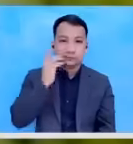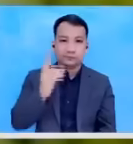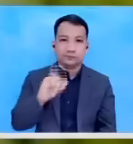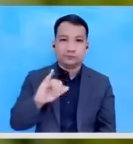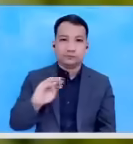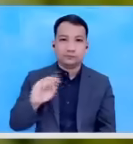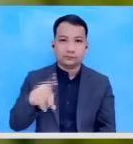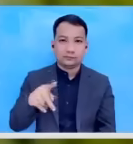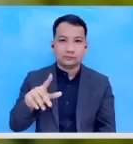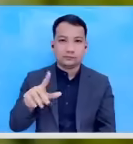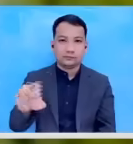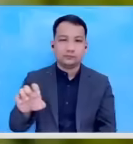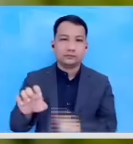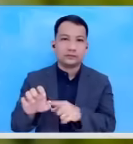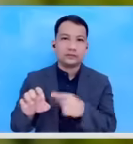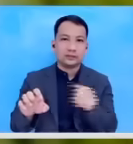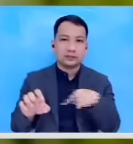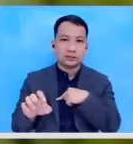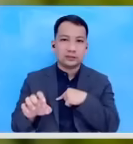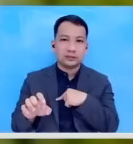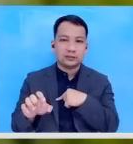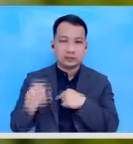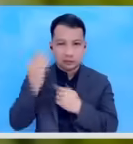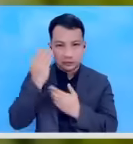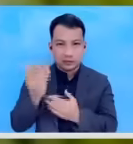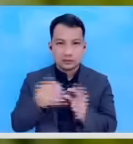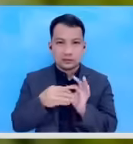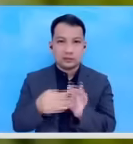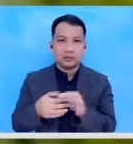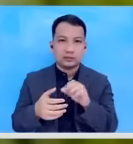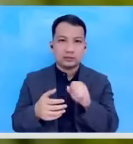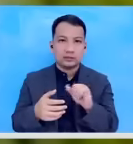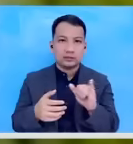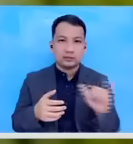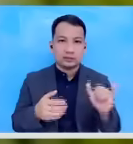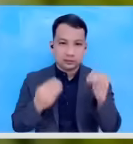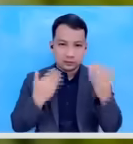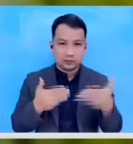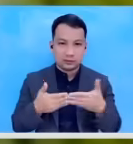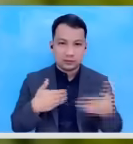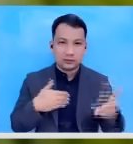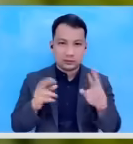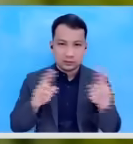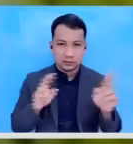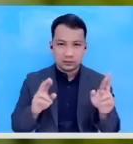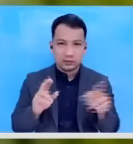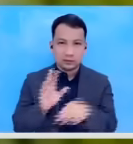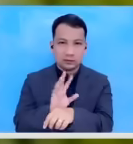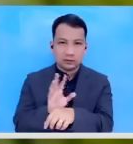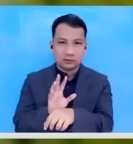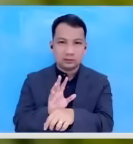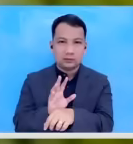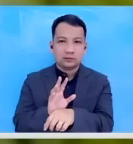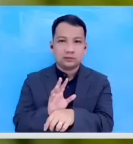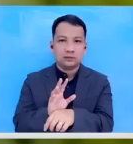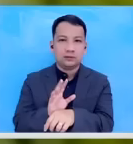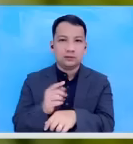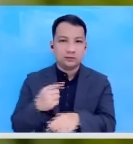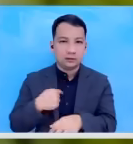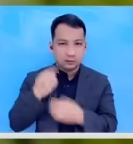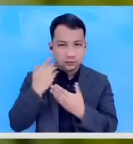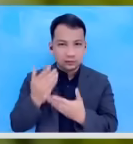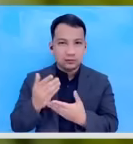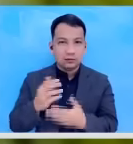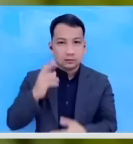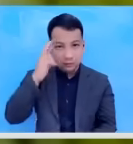Star. Sabi niya, panoorin mo itong si Sassy Girl. Kasi lahat ng mga films ko before that I would do na rom-com, ang